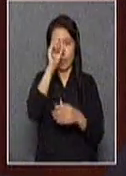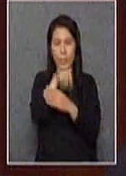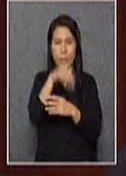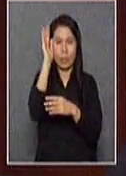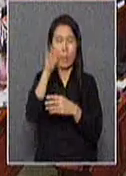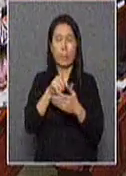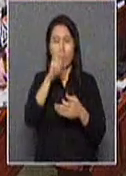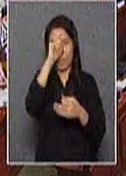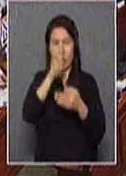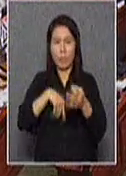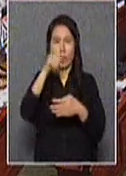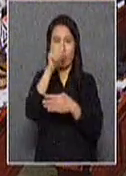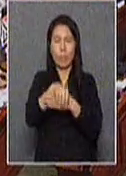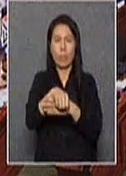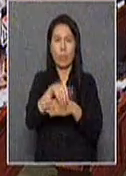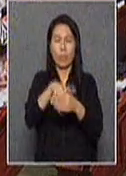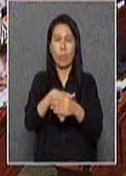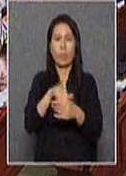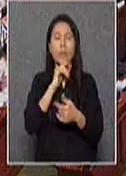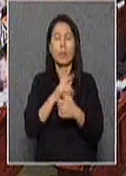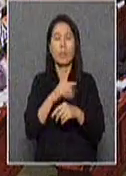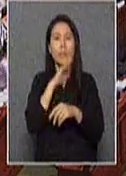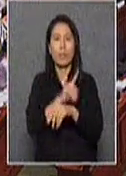陳志全議員要求記名表決，表決鐘響一分鐘。